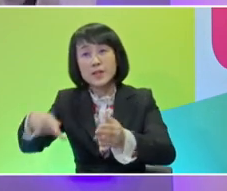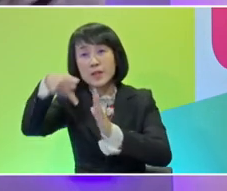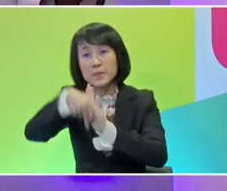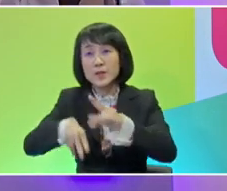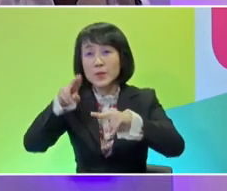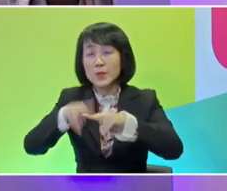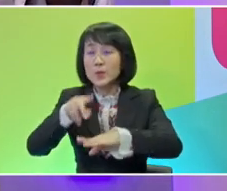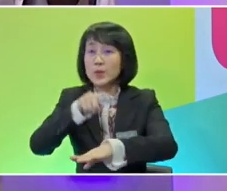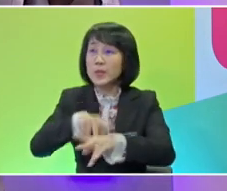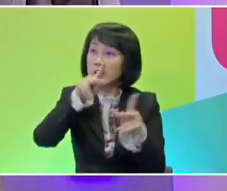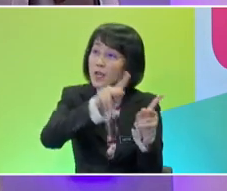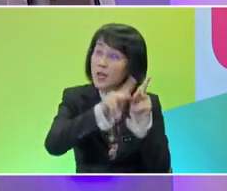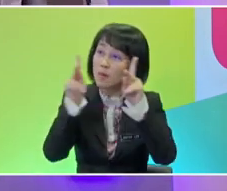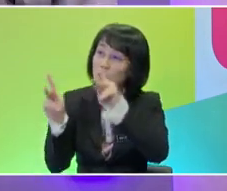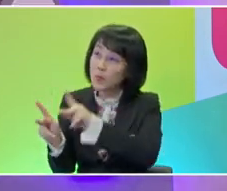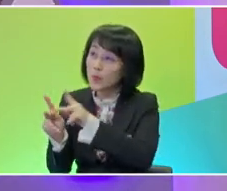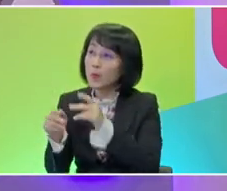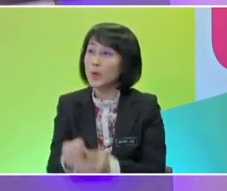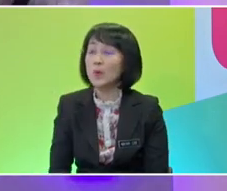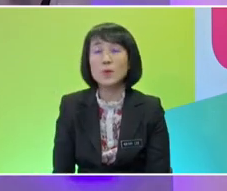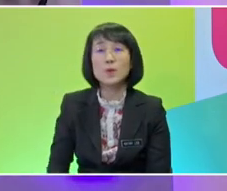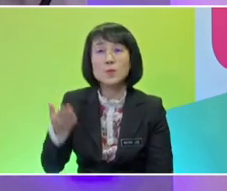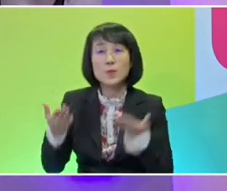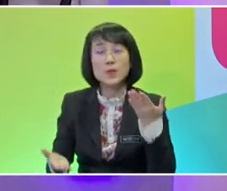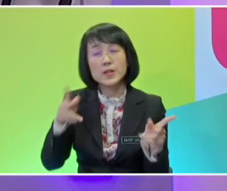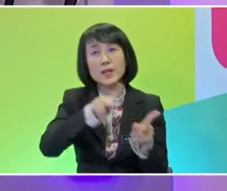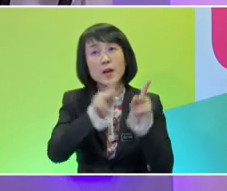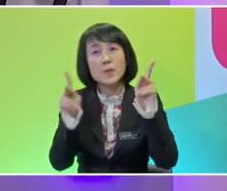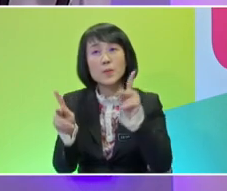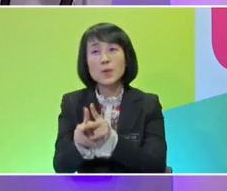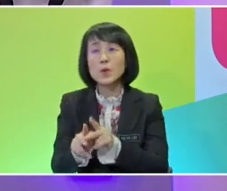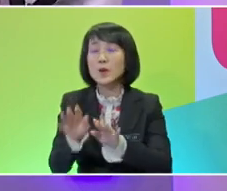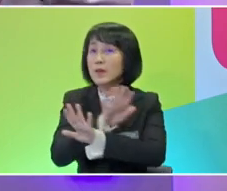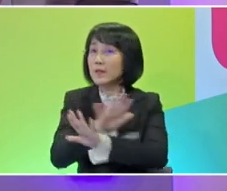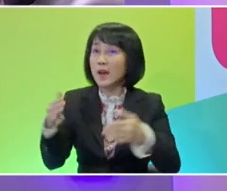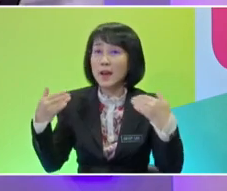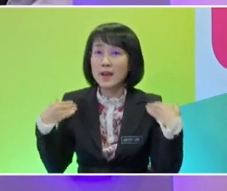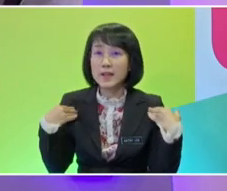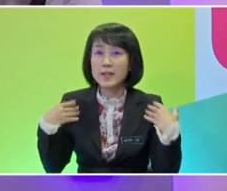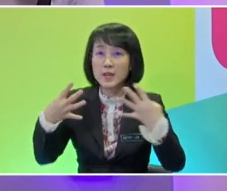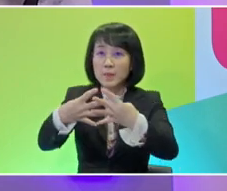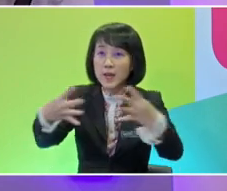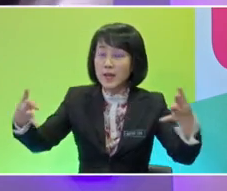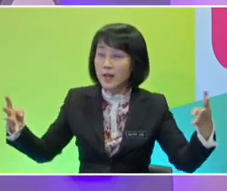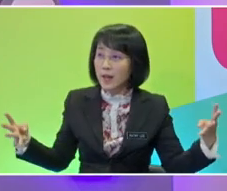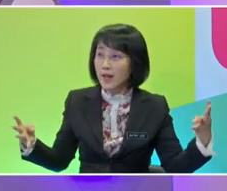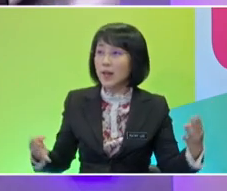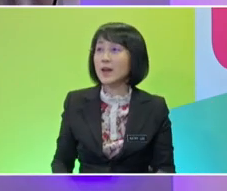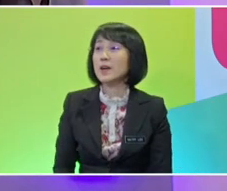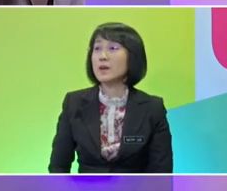dia sebelum itu tak ada eee tak ada pintu pagar tak ada pintu masuk utama sekarang oleh sebab ada ya Lulus